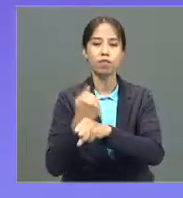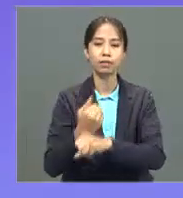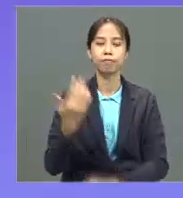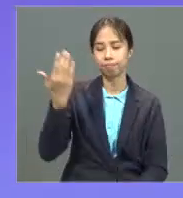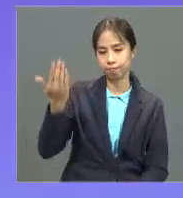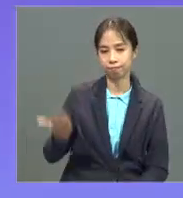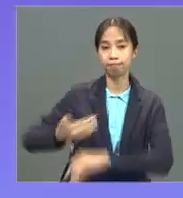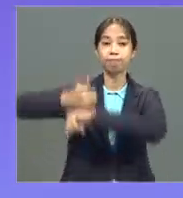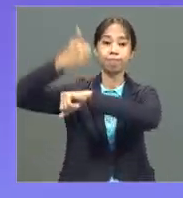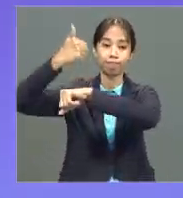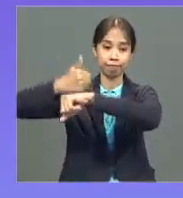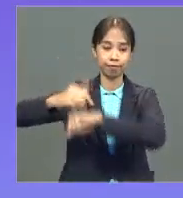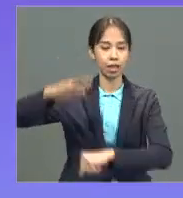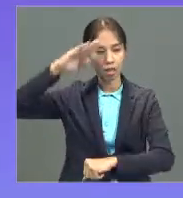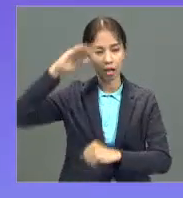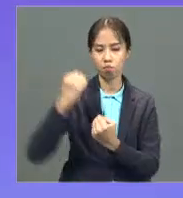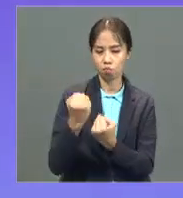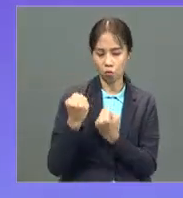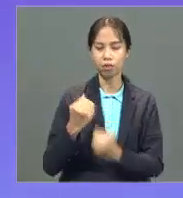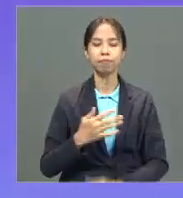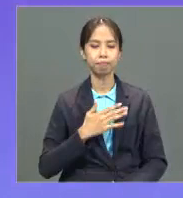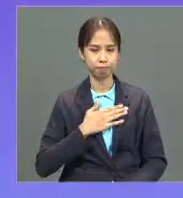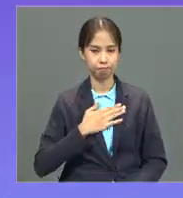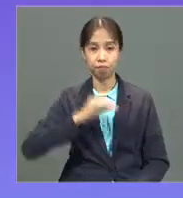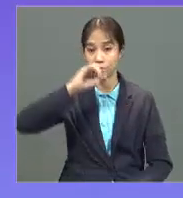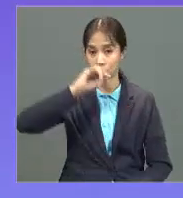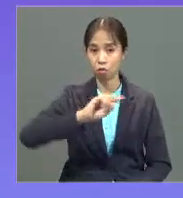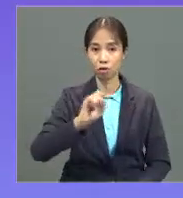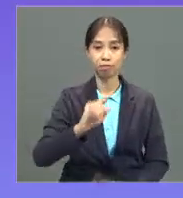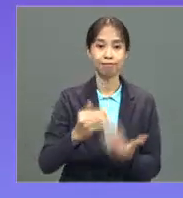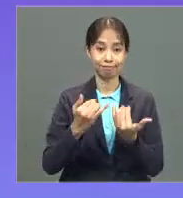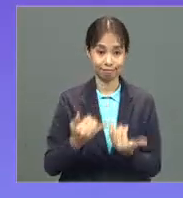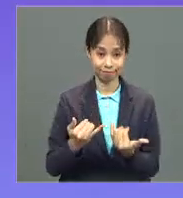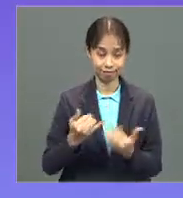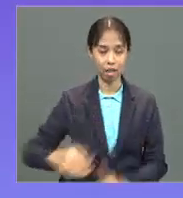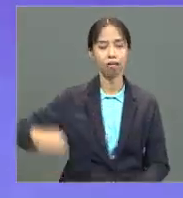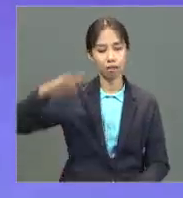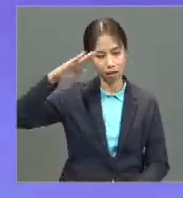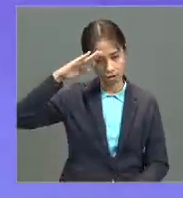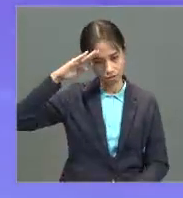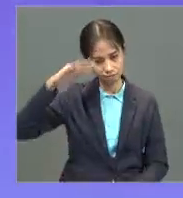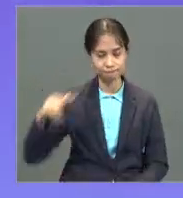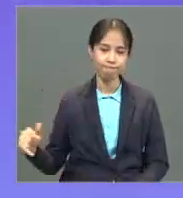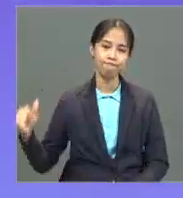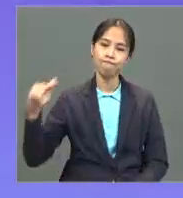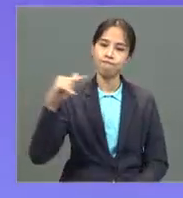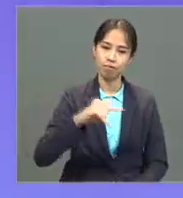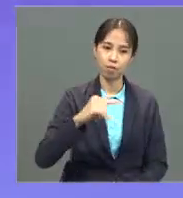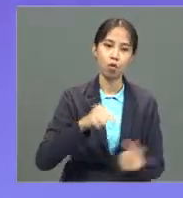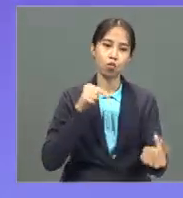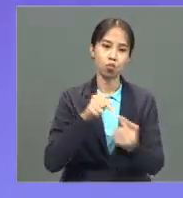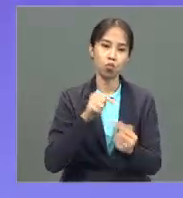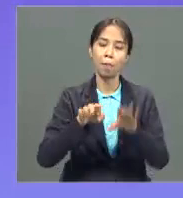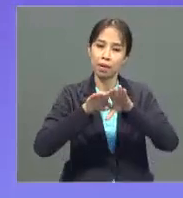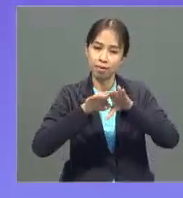มพงศ์ผู้บัญชาการทหารบกออกมายืนยันอีกครั้งหนึ่งนะคะว่าทหารที่เข้ามาปฏิบัตินั้นก็มาปฏิบัติการตามมาตรการของ